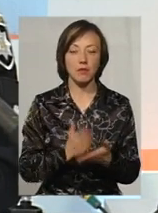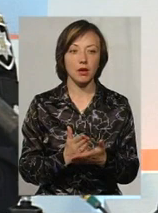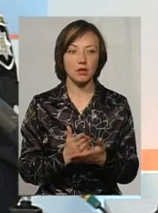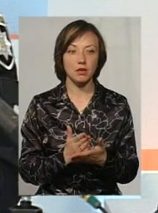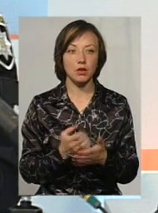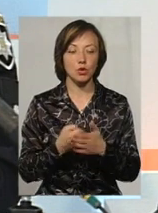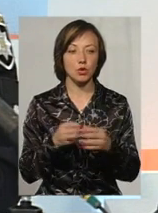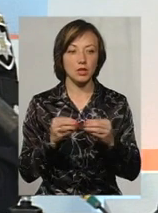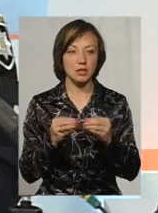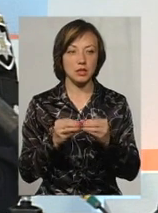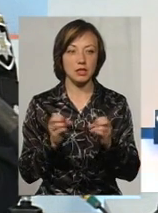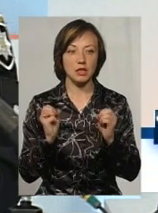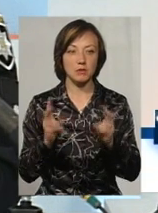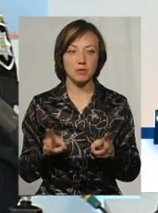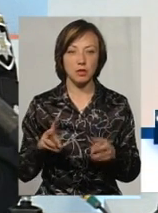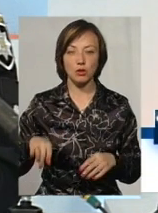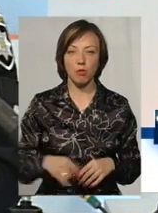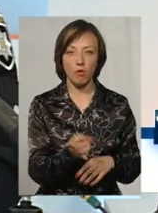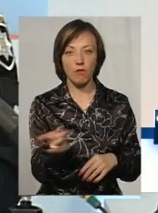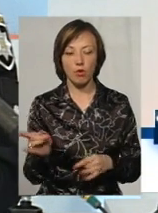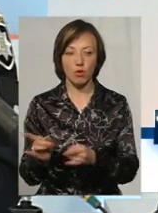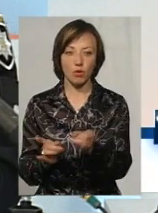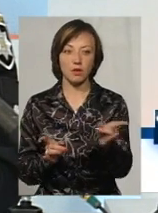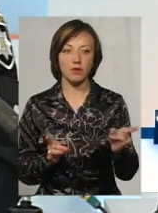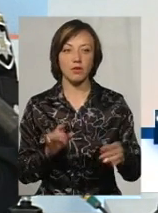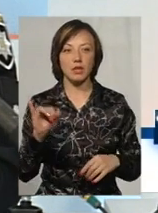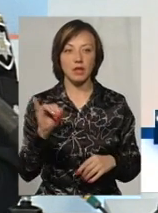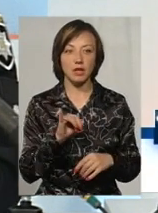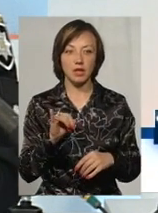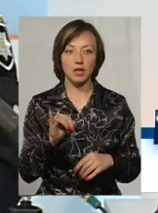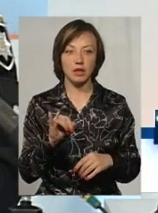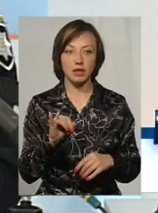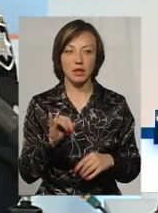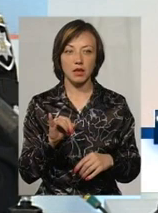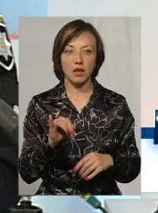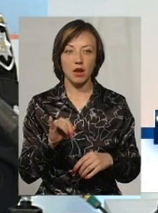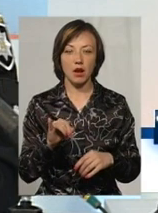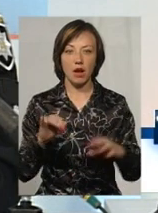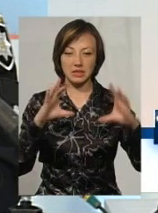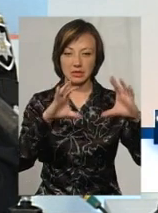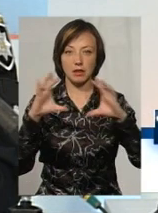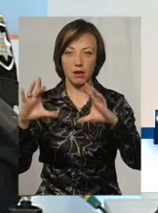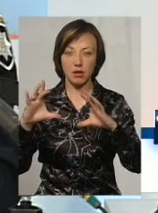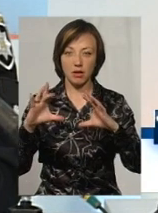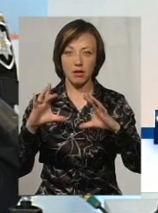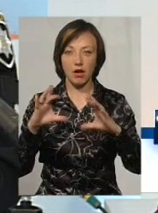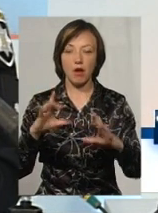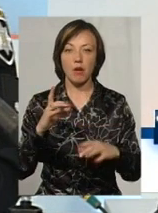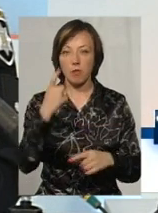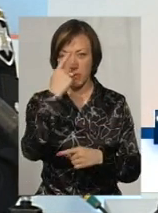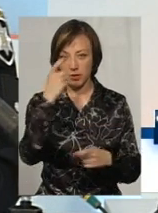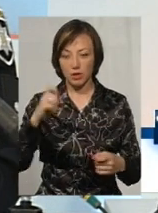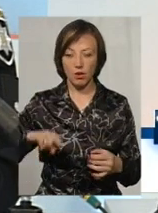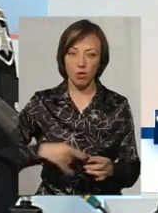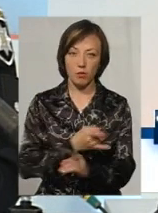до 10 небезпечних поворотів закритих, і розмітка, яка попереджає про те, що заборонено, наприклад, там об'їзд